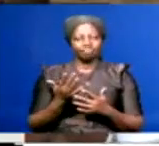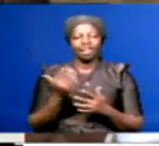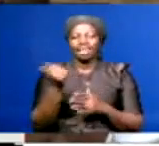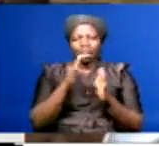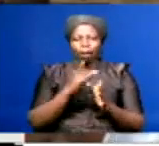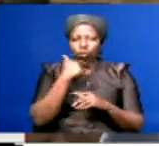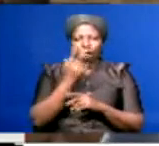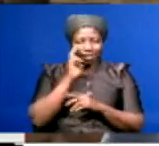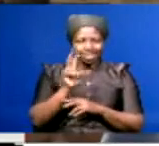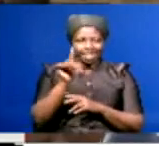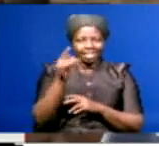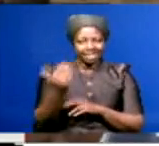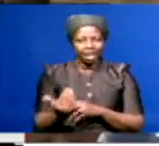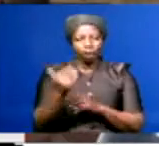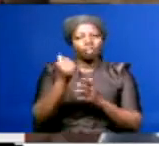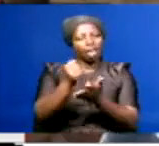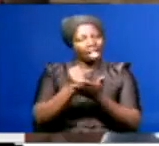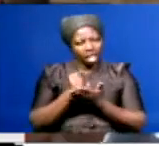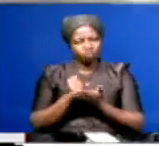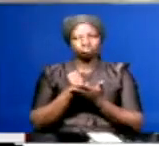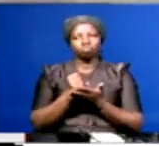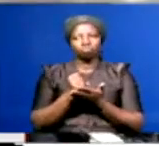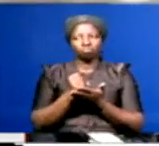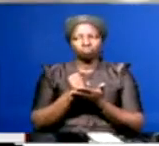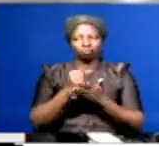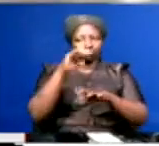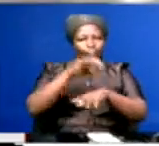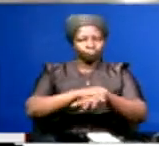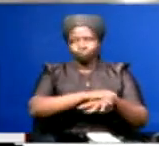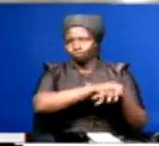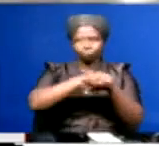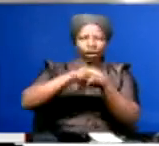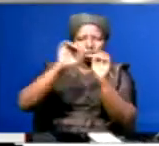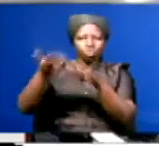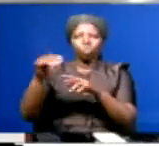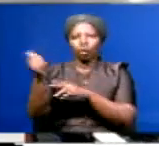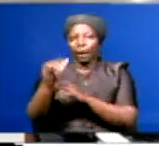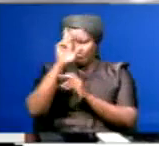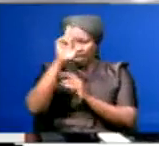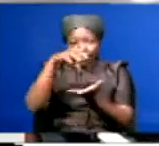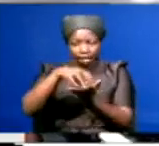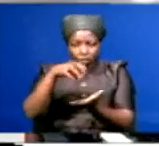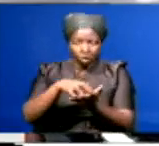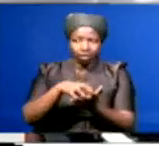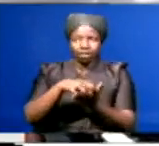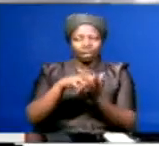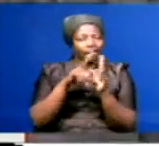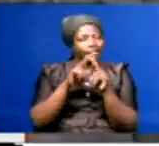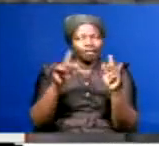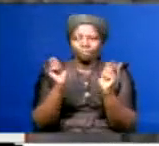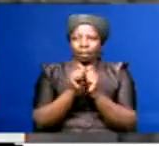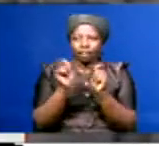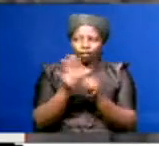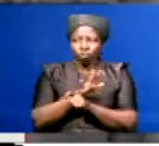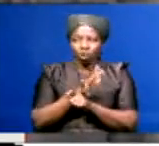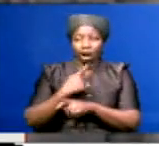mtoto atusaidie, atushikili apeleke ni police station ya iko area. Ni uchungu sana.